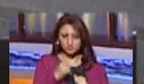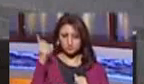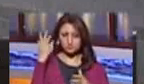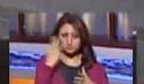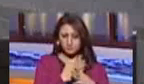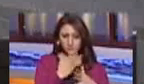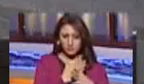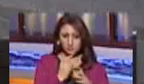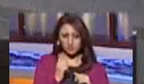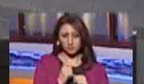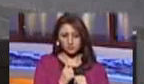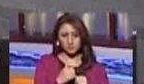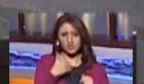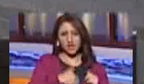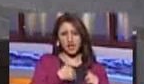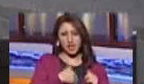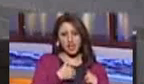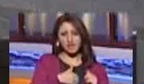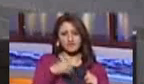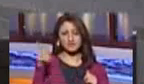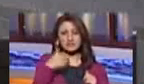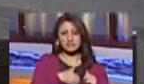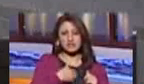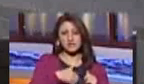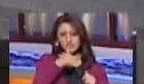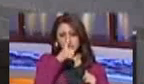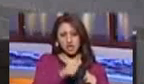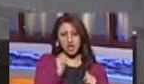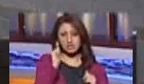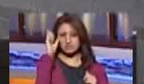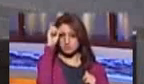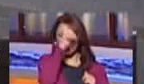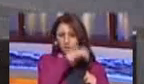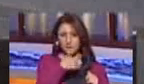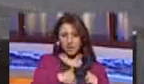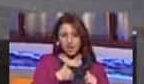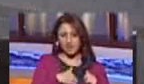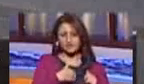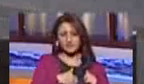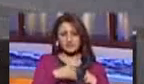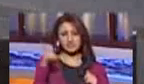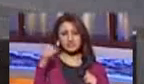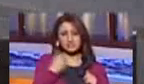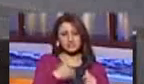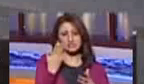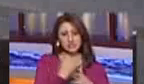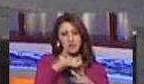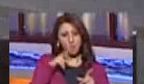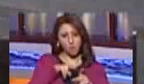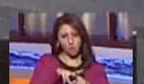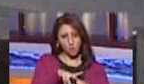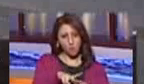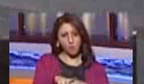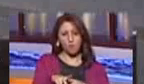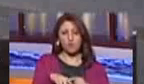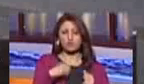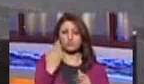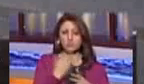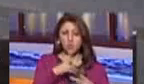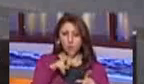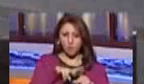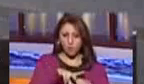منها اللي هو الاضطراب النفسي ما بعد الكرب. في حاجه علميه اسمها الاضطراب النفسي ما بعد الكرب لانه تعرض لضغط عصبي جامد في الفتره اللي